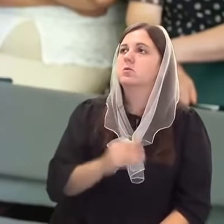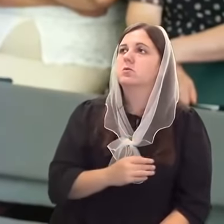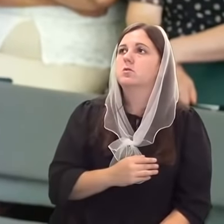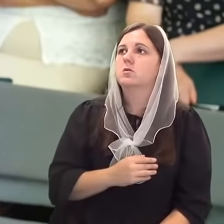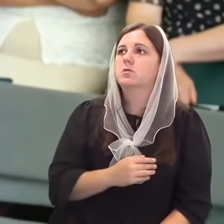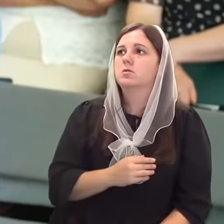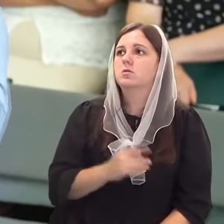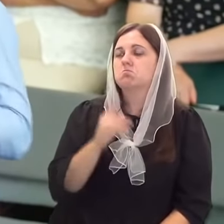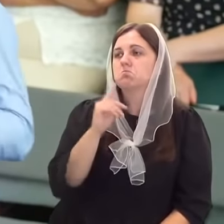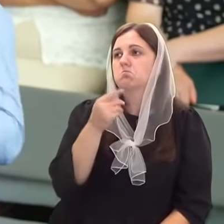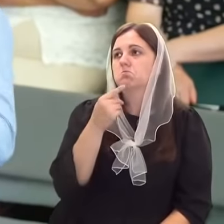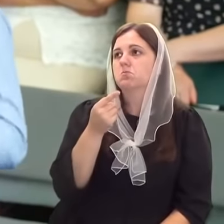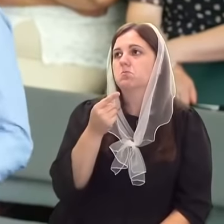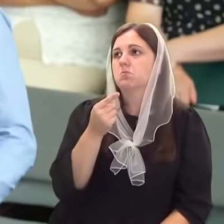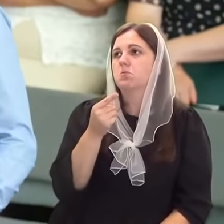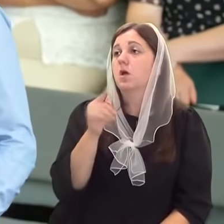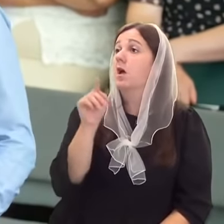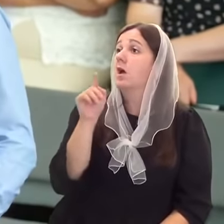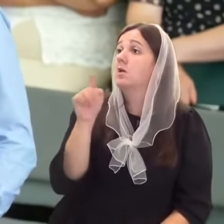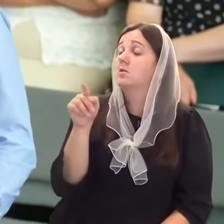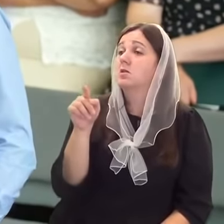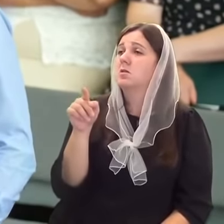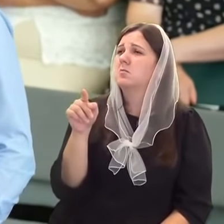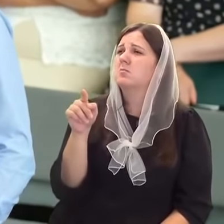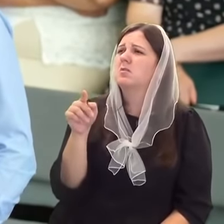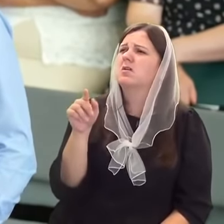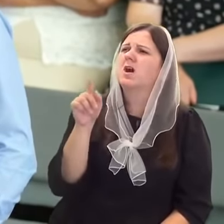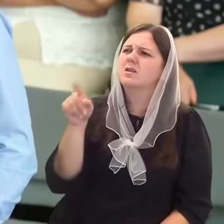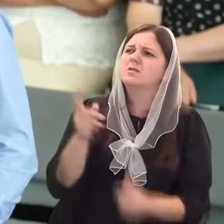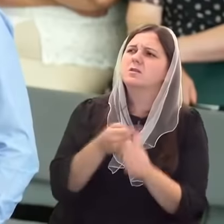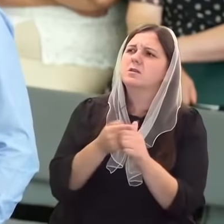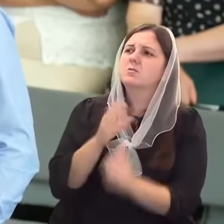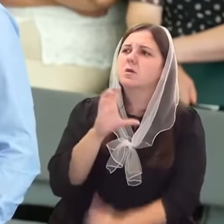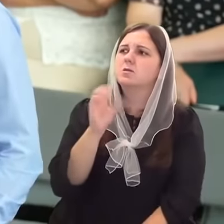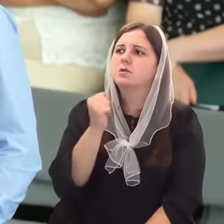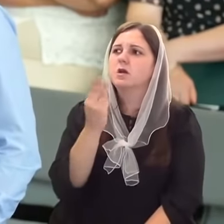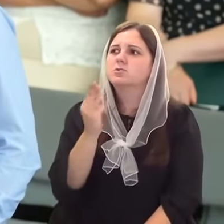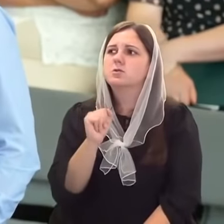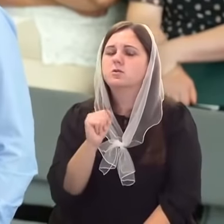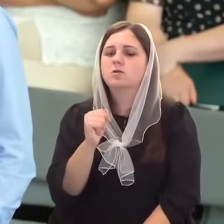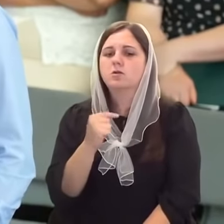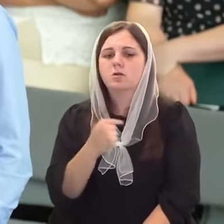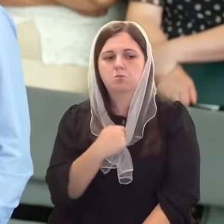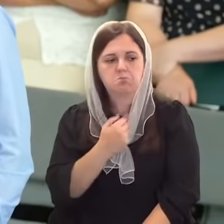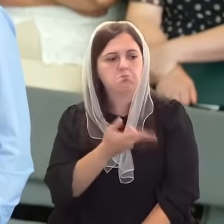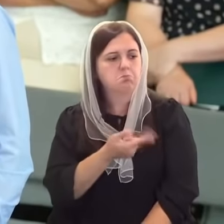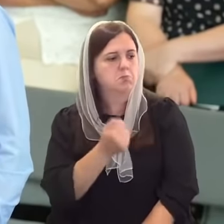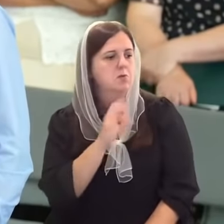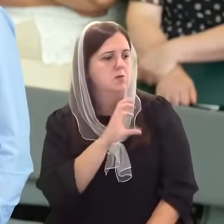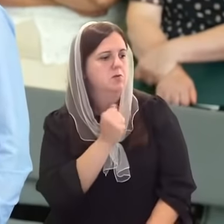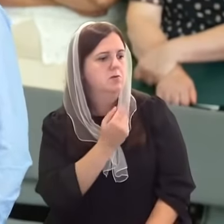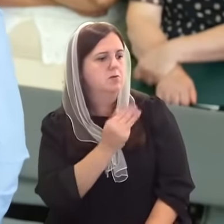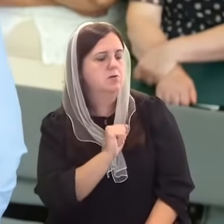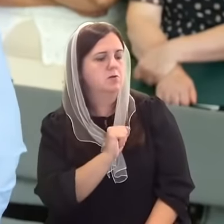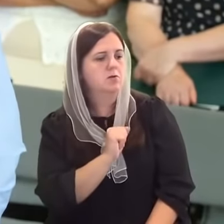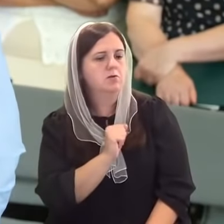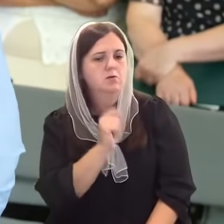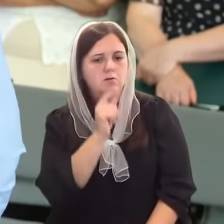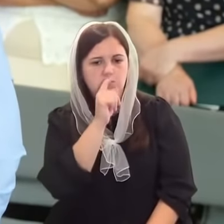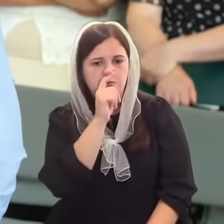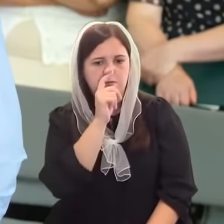вверх на меня и говорит: а тебя случайно не Саша зовут? Я говорю: Саша. И